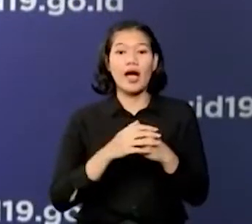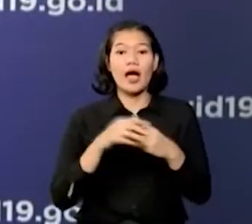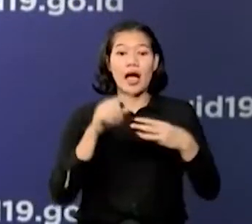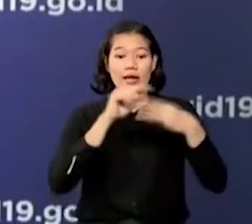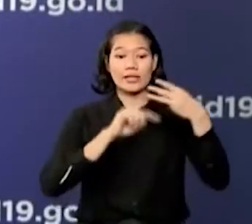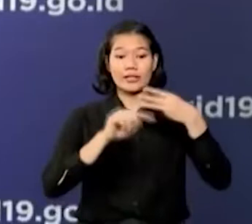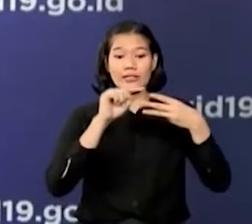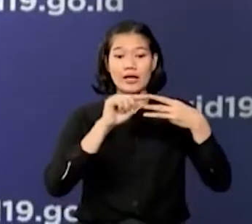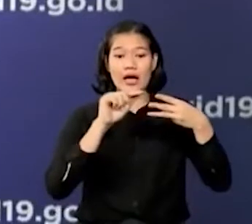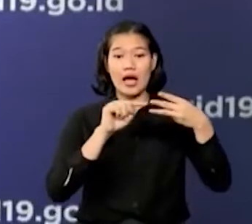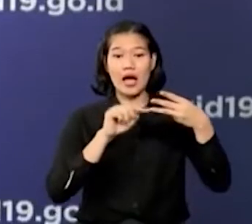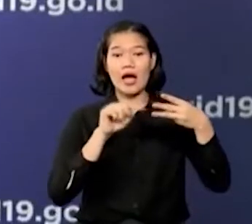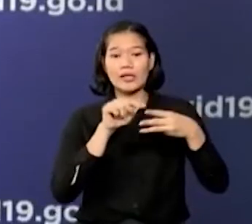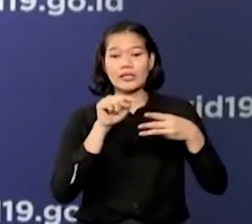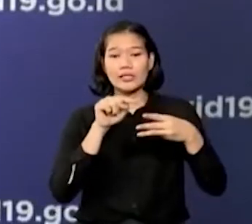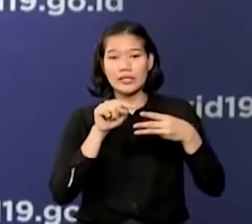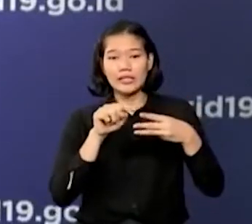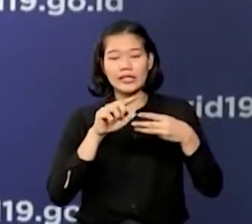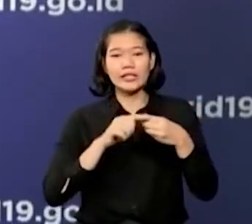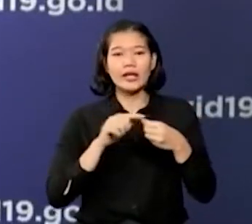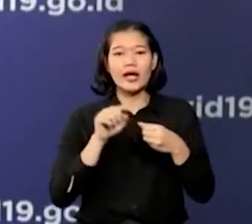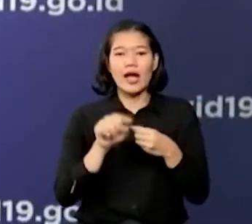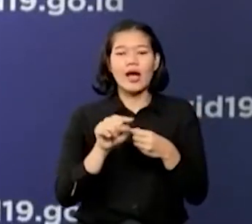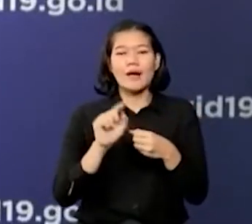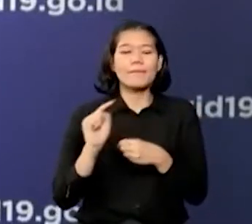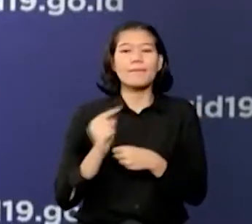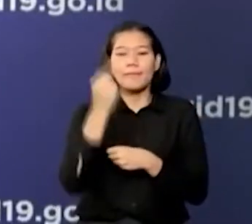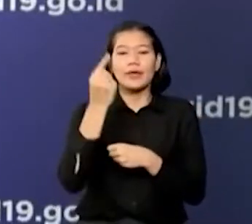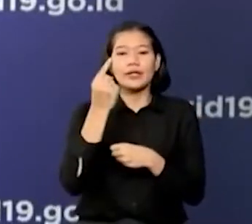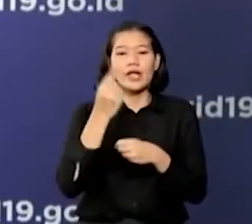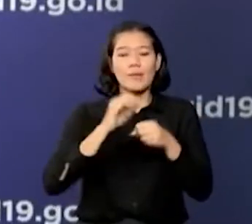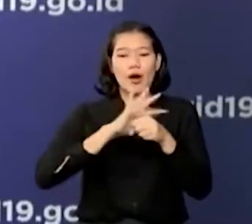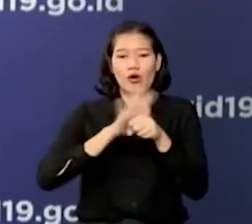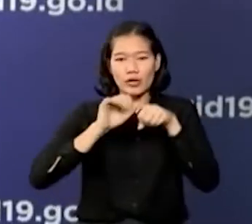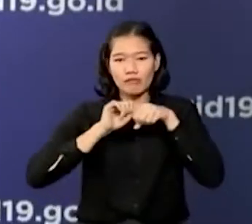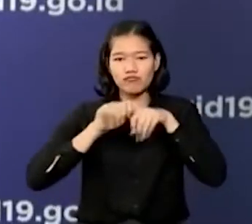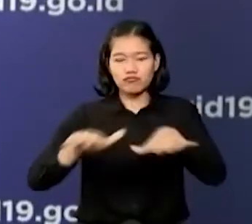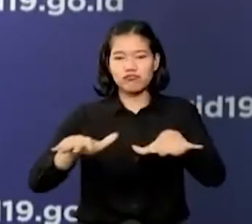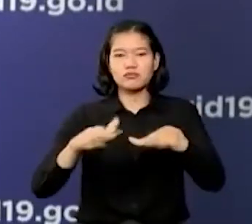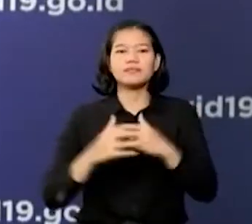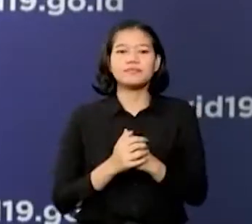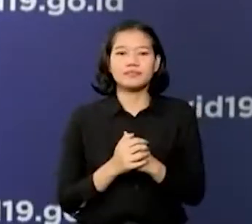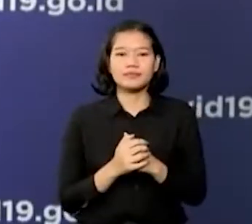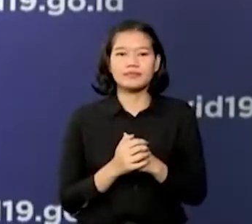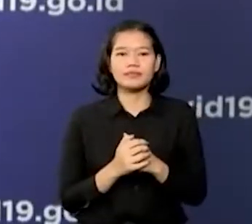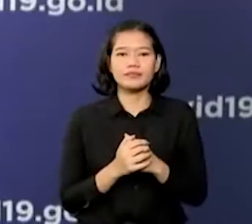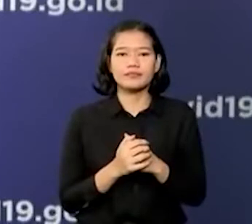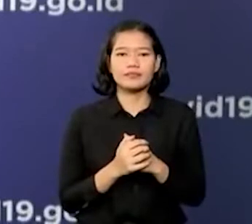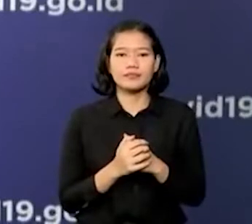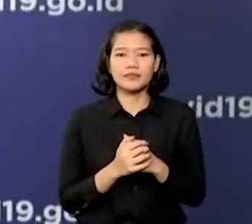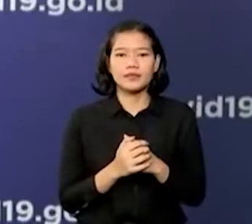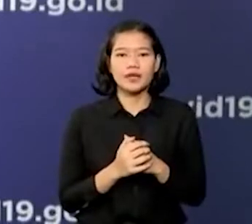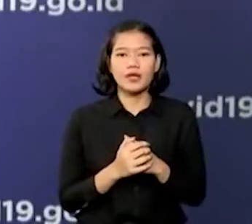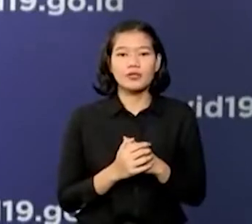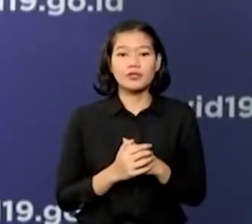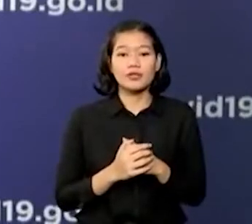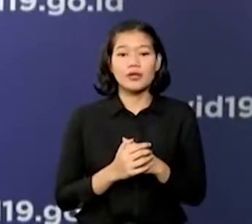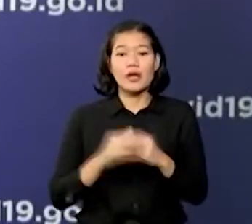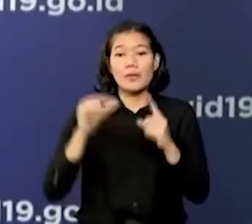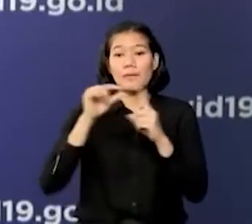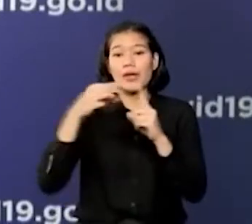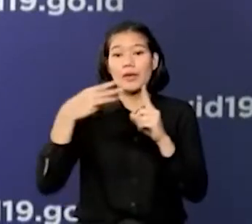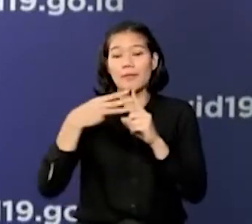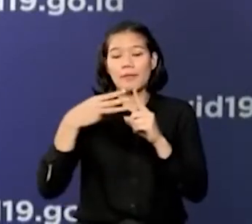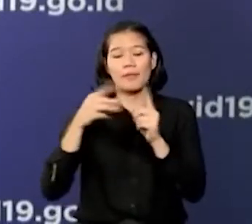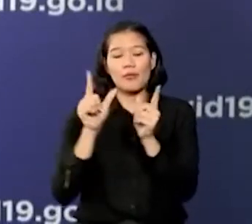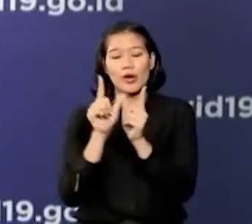SARS-CoV-2, adalah pemicu diumumkannya status gawat darurat kesehatan dunia di awal tahun ini. Dan kemudian diumumkan oleh Badan Kesehatan